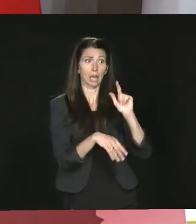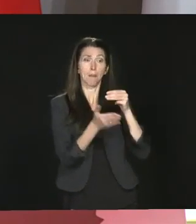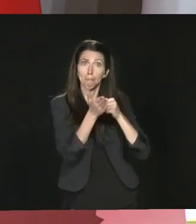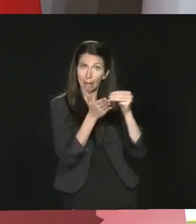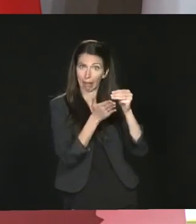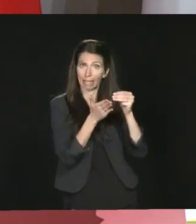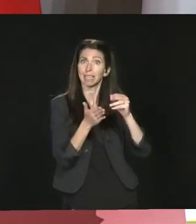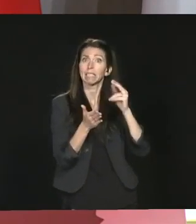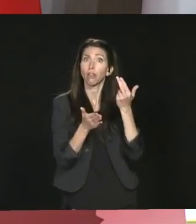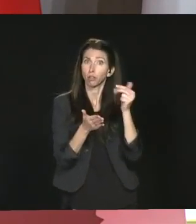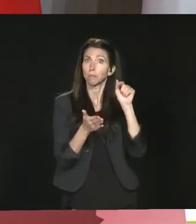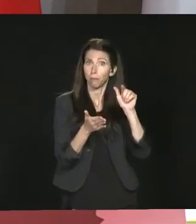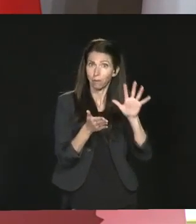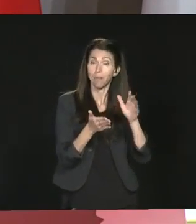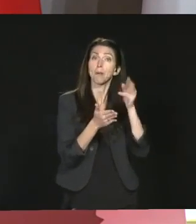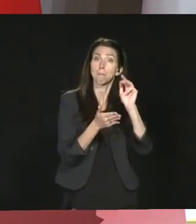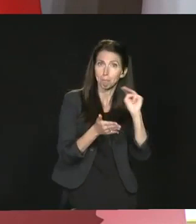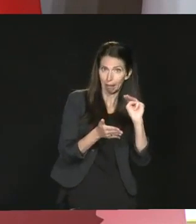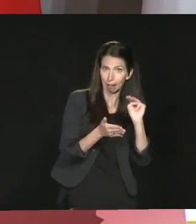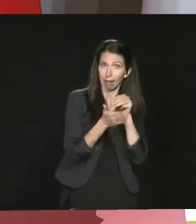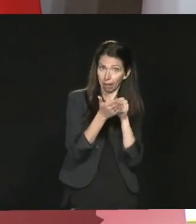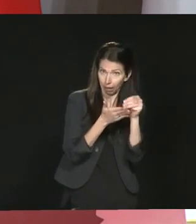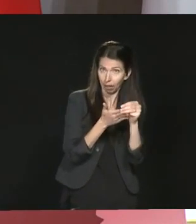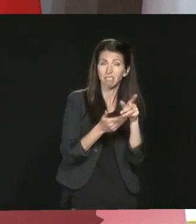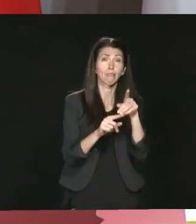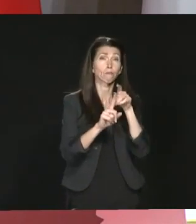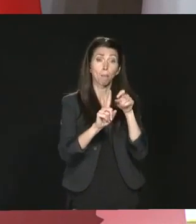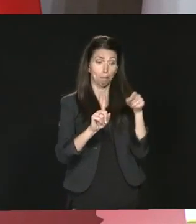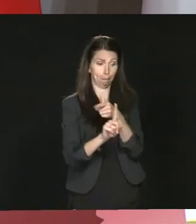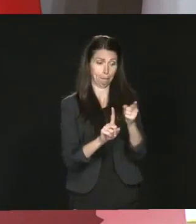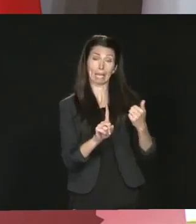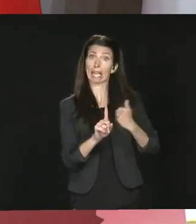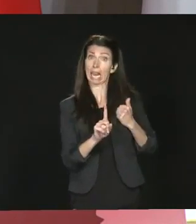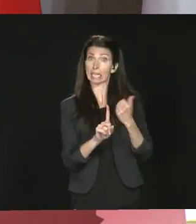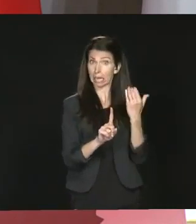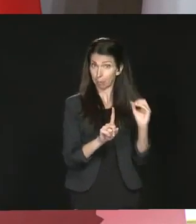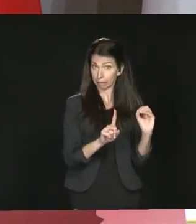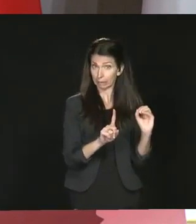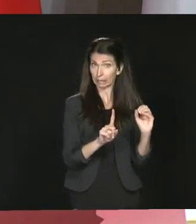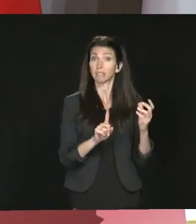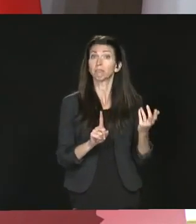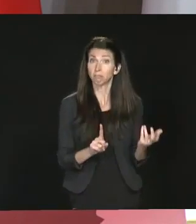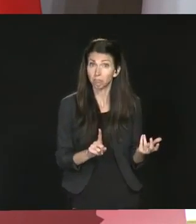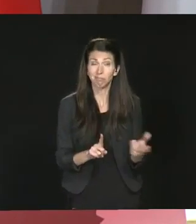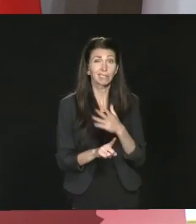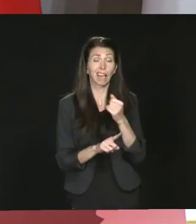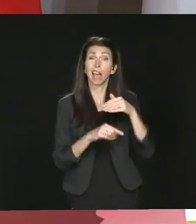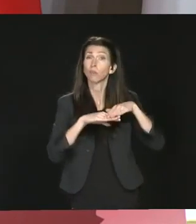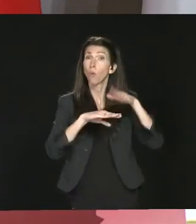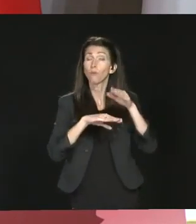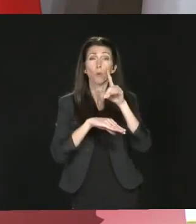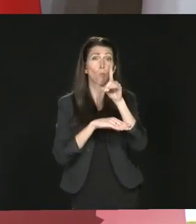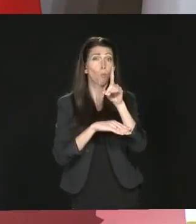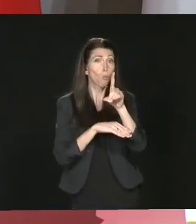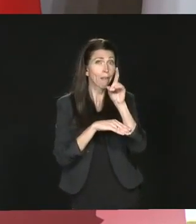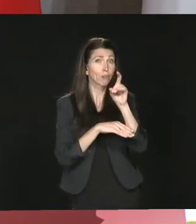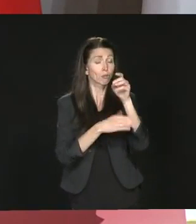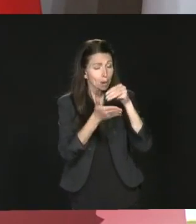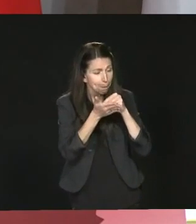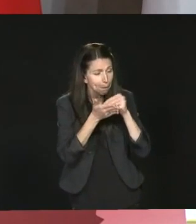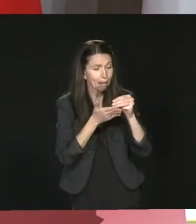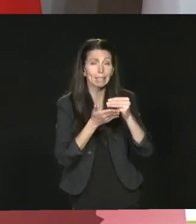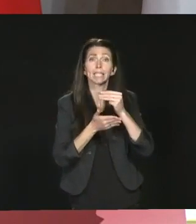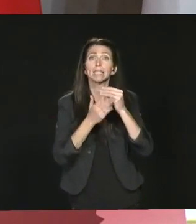plus, nous avons reçu plus de 100 millions de masques, ainsi que 34 millions de paires de gants